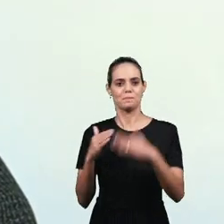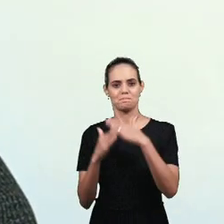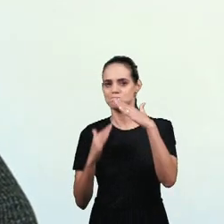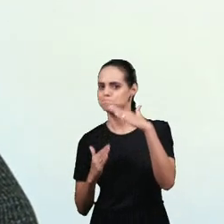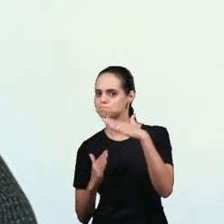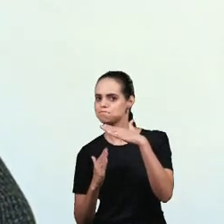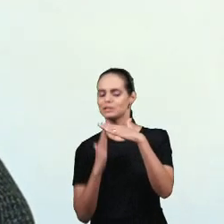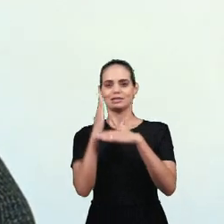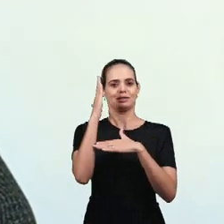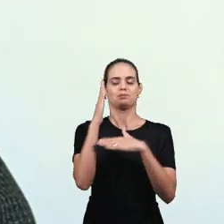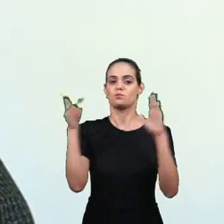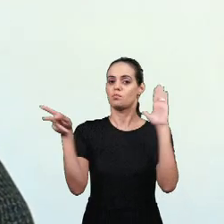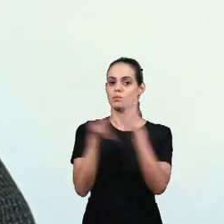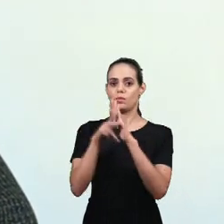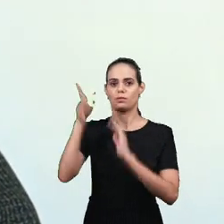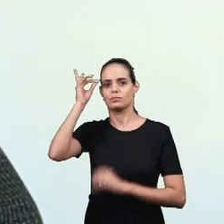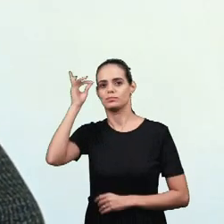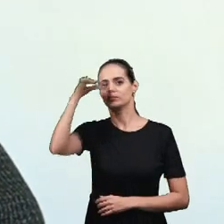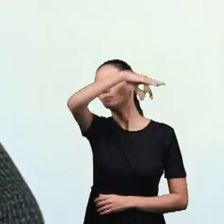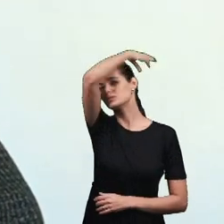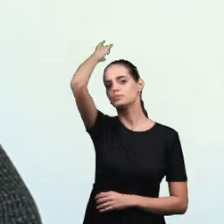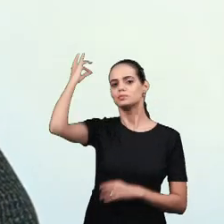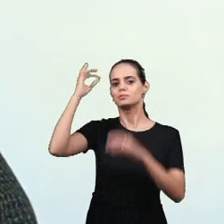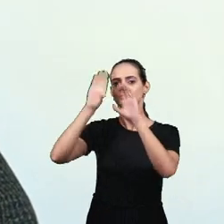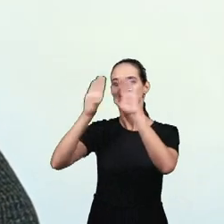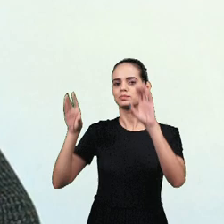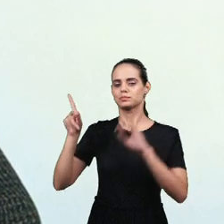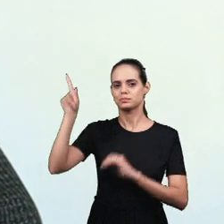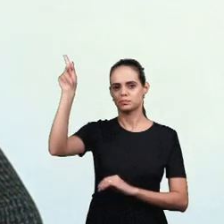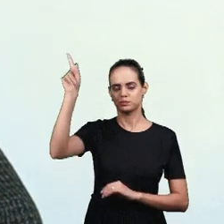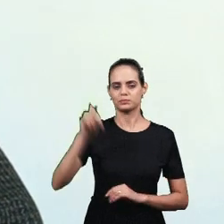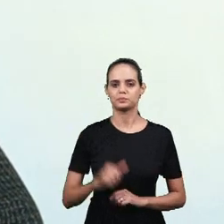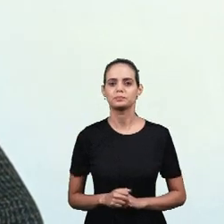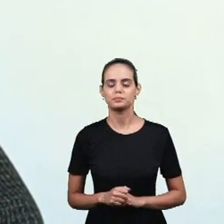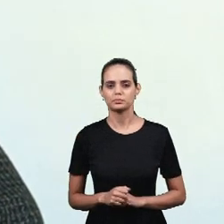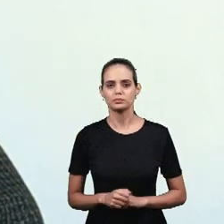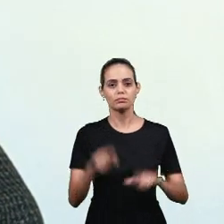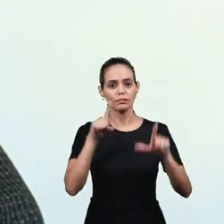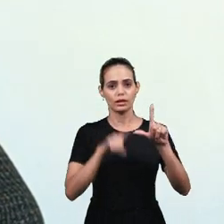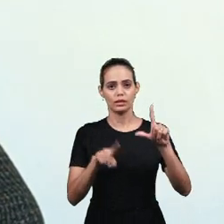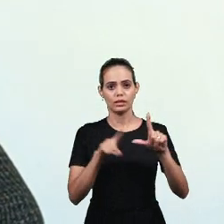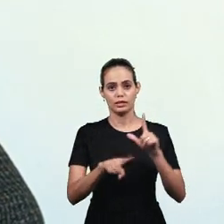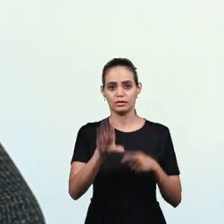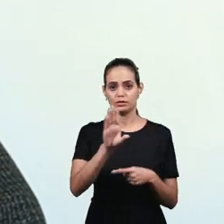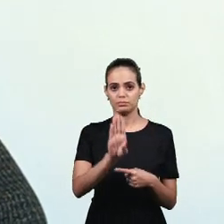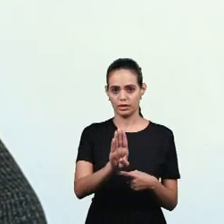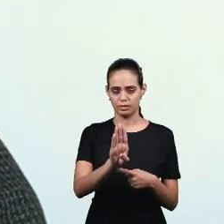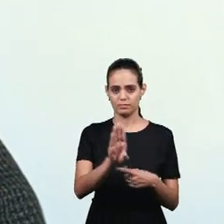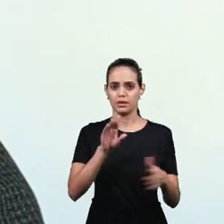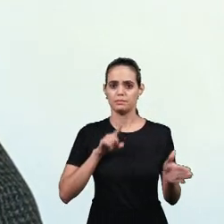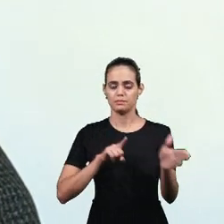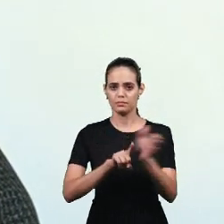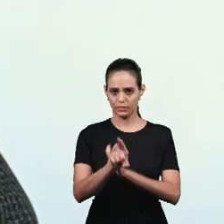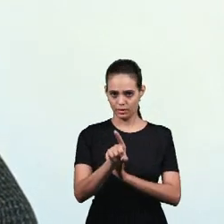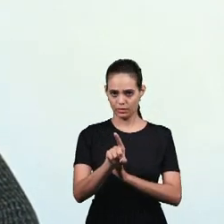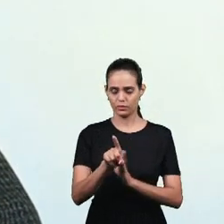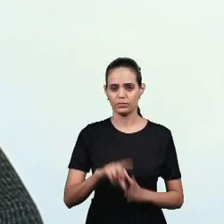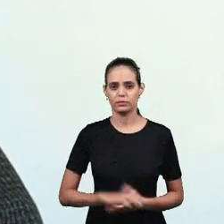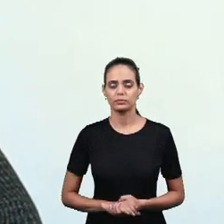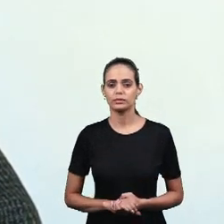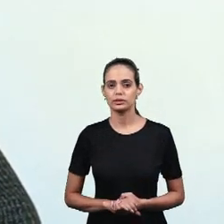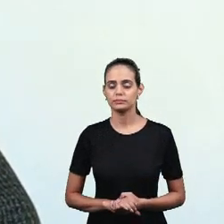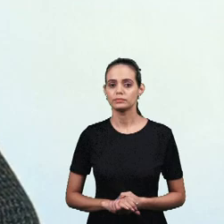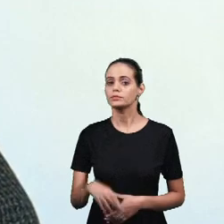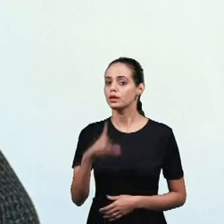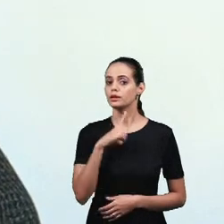vamos agora à notre nossa outra question, qui c'est la question lettre B. C'est une question avec deux réponses. Et